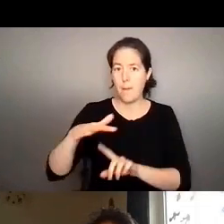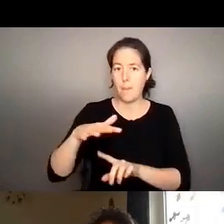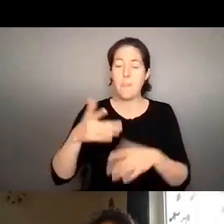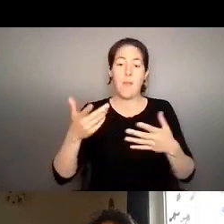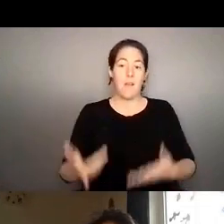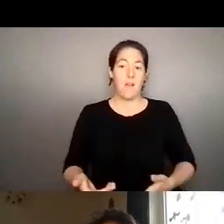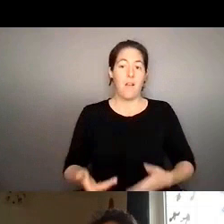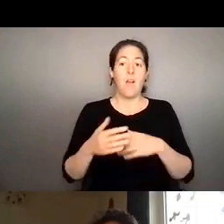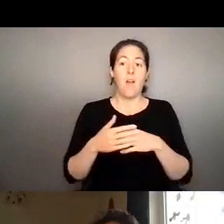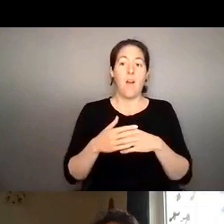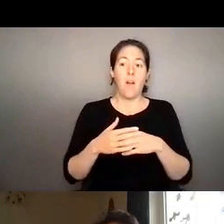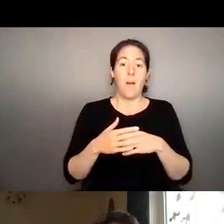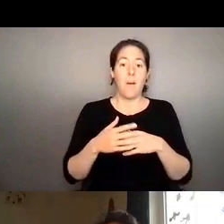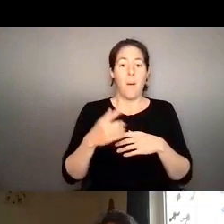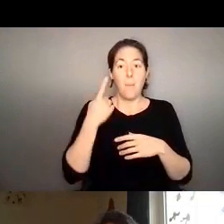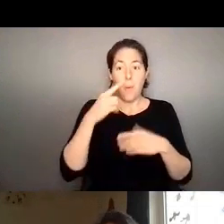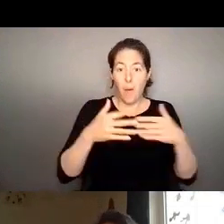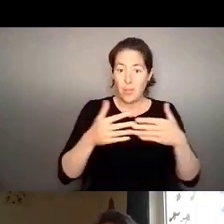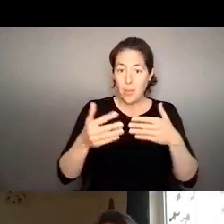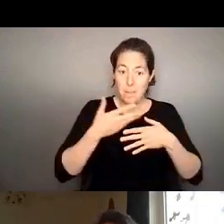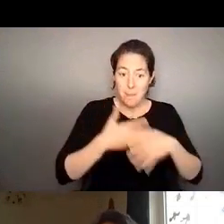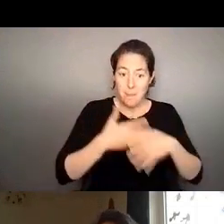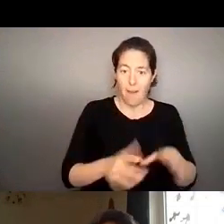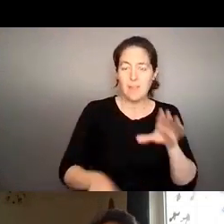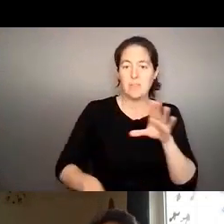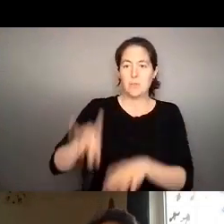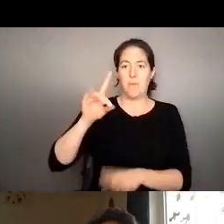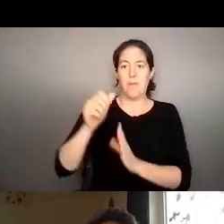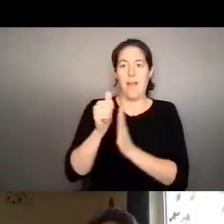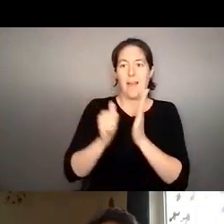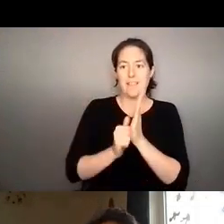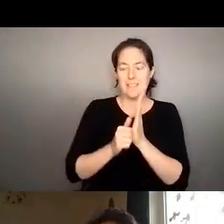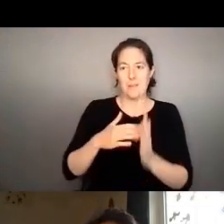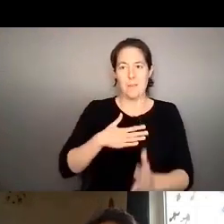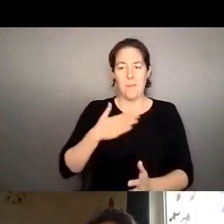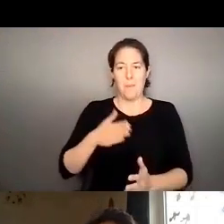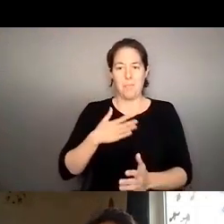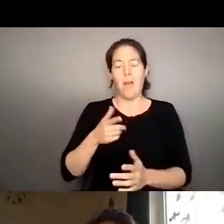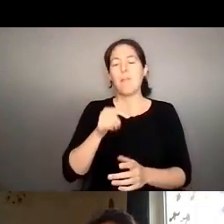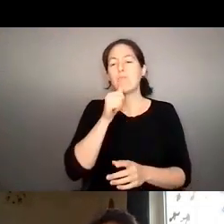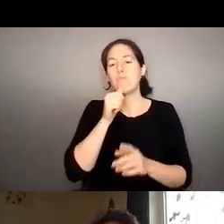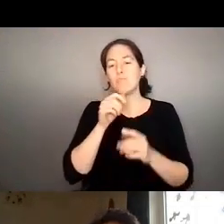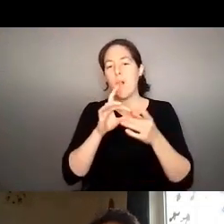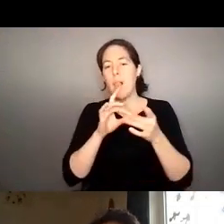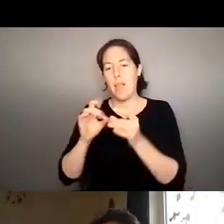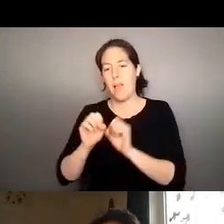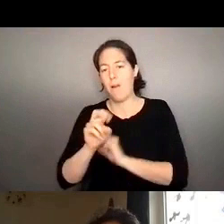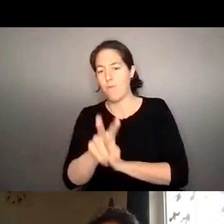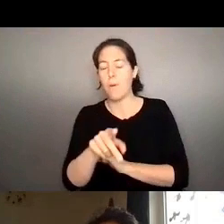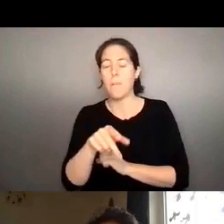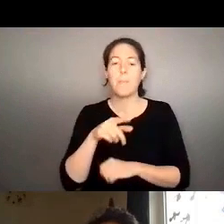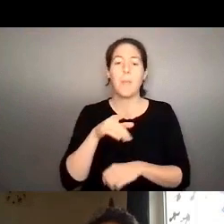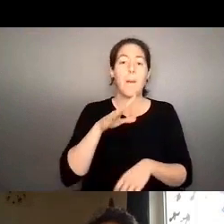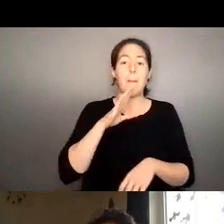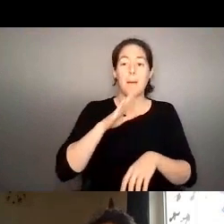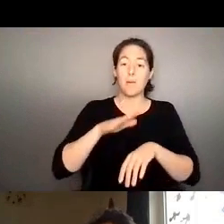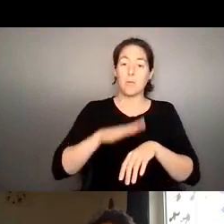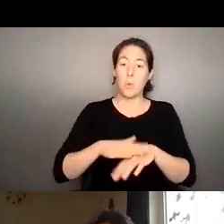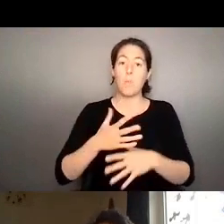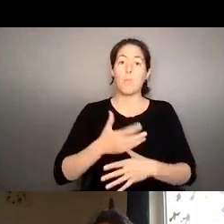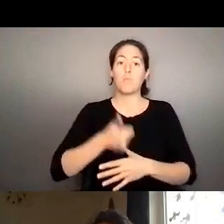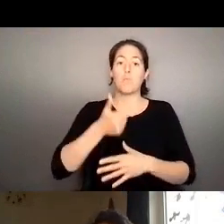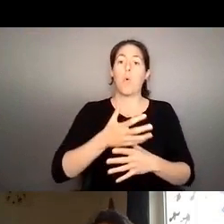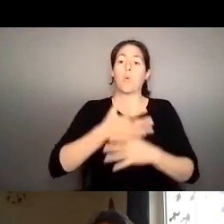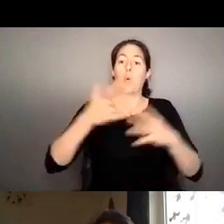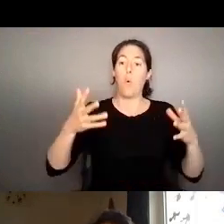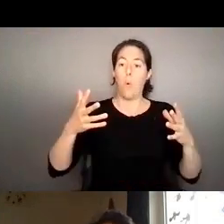suis très content parce que j'ai retrouvé un article, je pourrais vous envoyer le lien, là, mais qui réfère à le plus gros organisme qui est sur